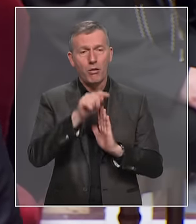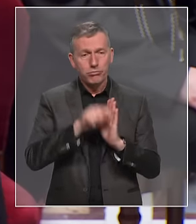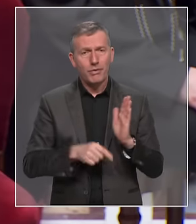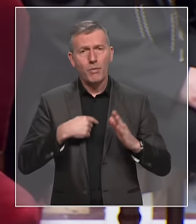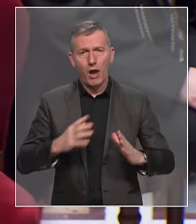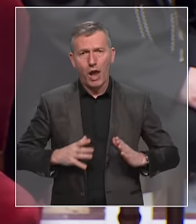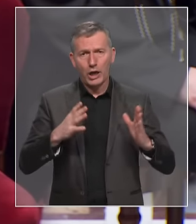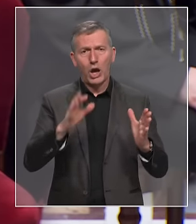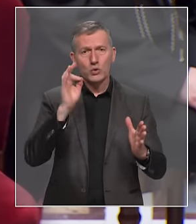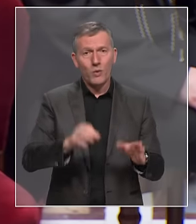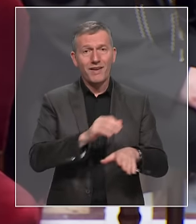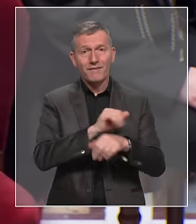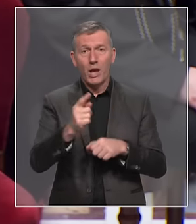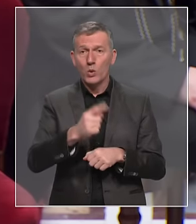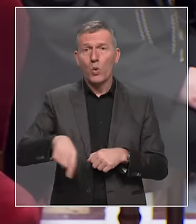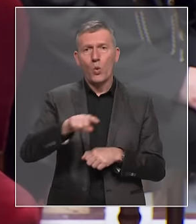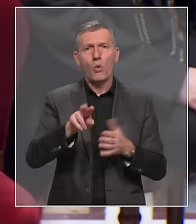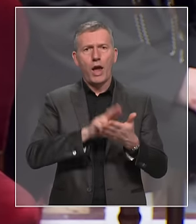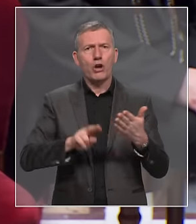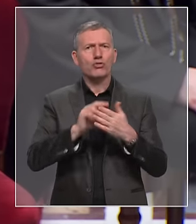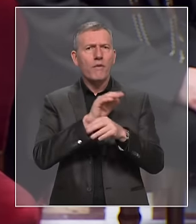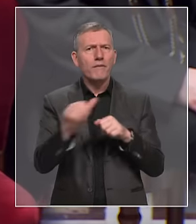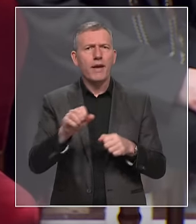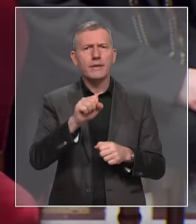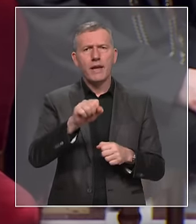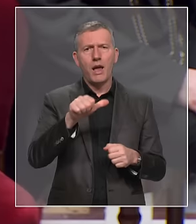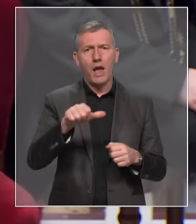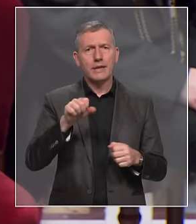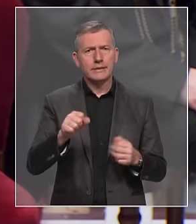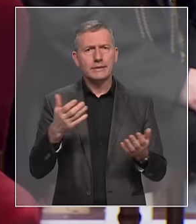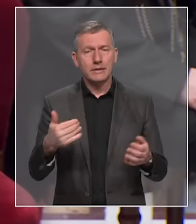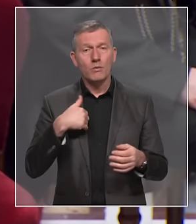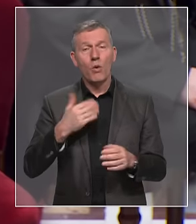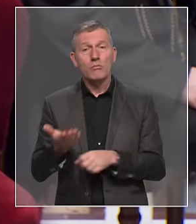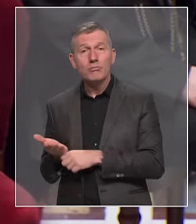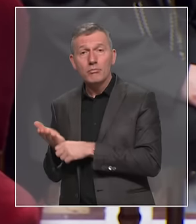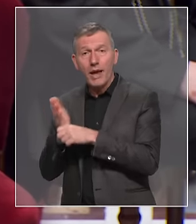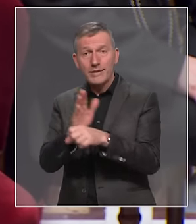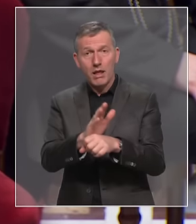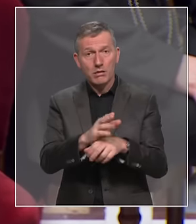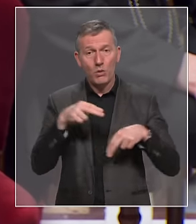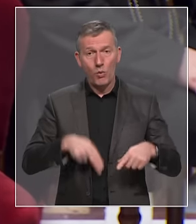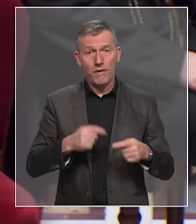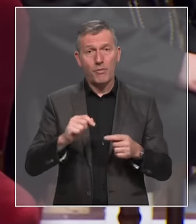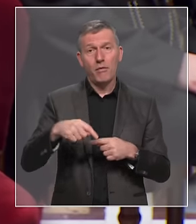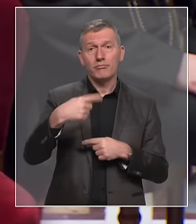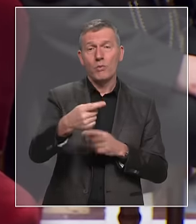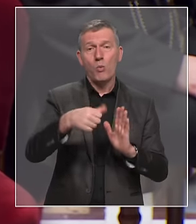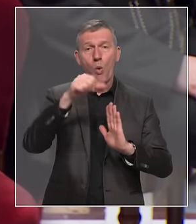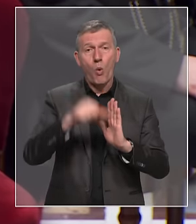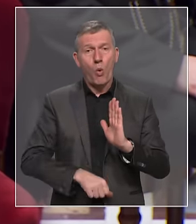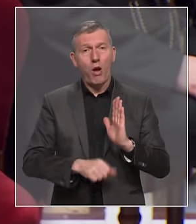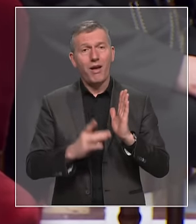pris pour que tous les territoires puissent être dotés d'un SAS. Très concrètement, mon gouvernement présentera d'ici le mois prochain un décret